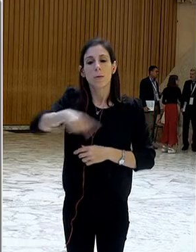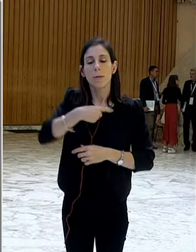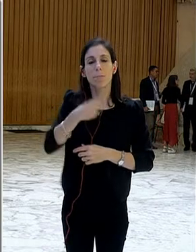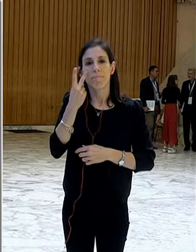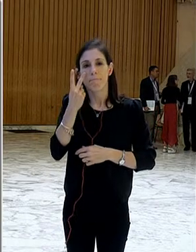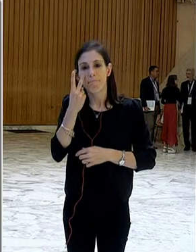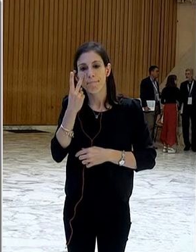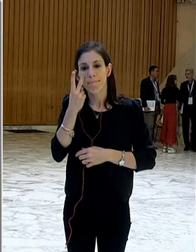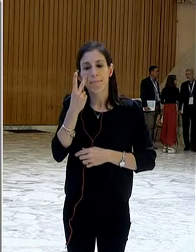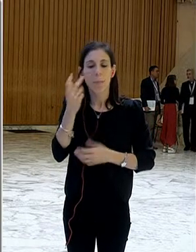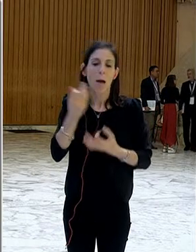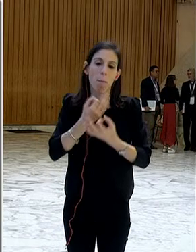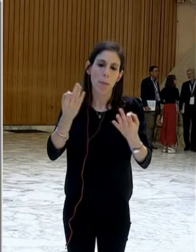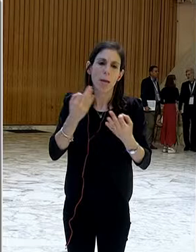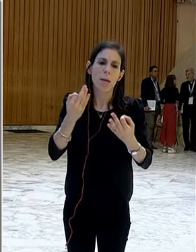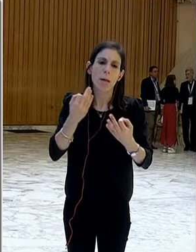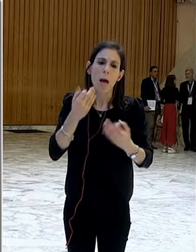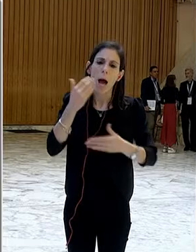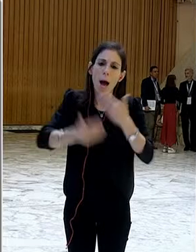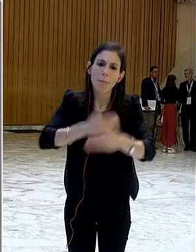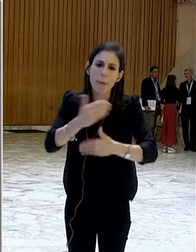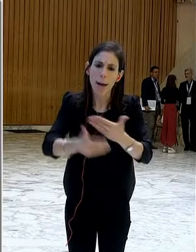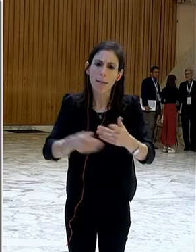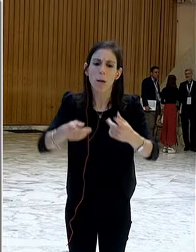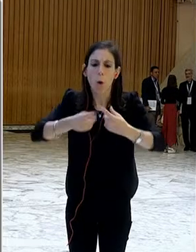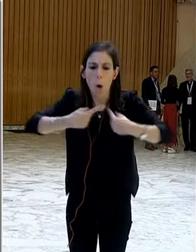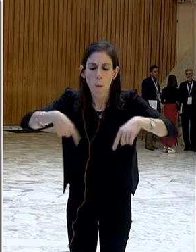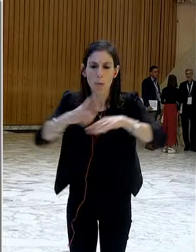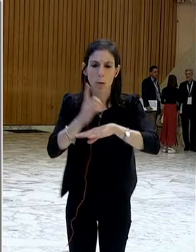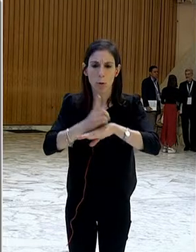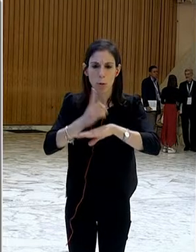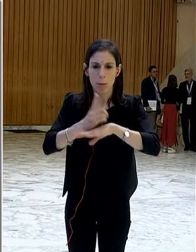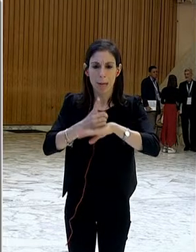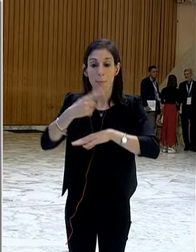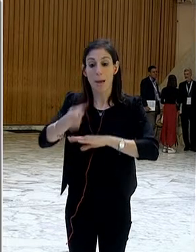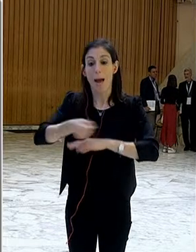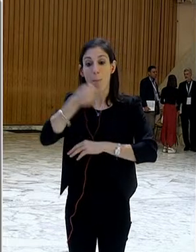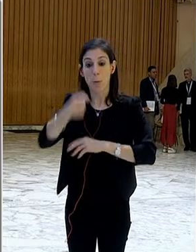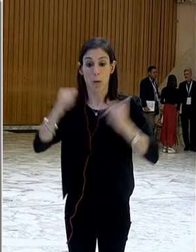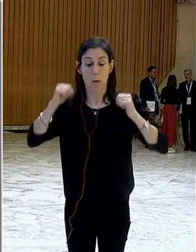la commission diocésaine pour l'apostolat des laïcs où je